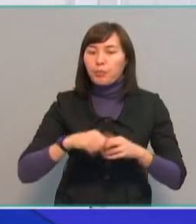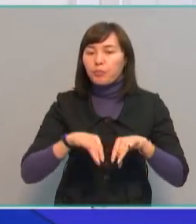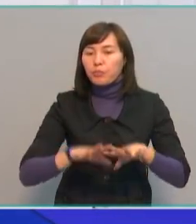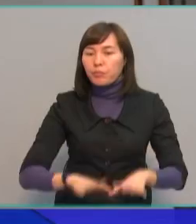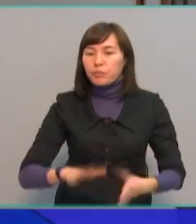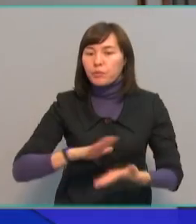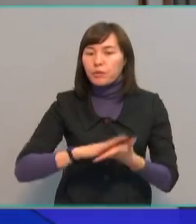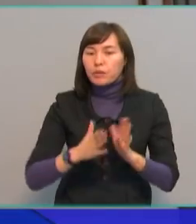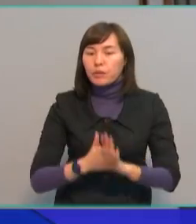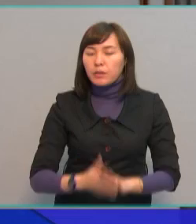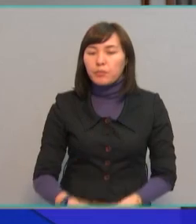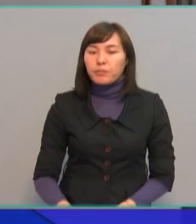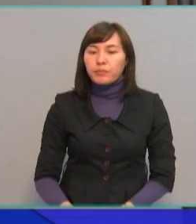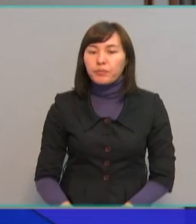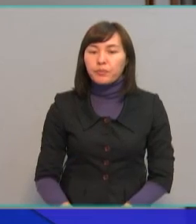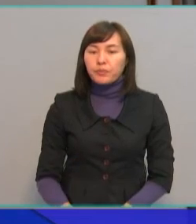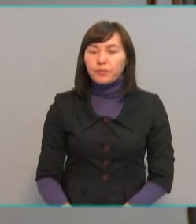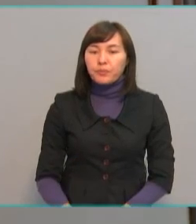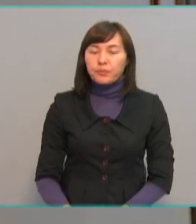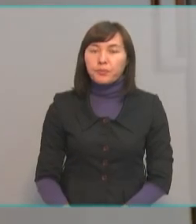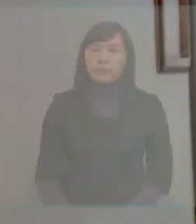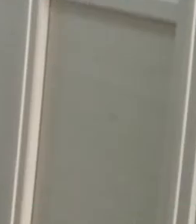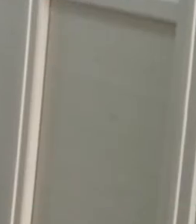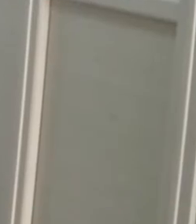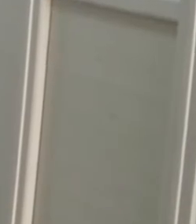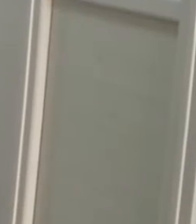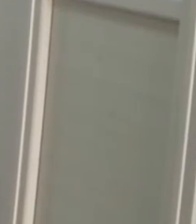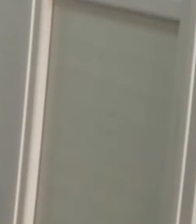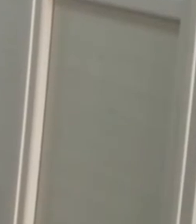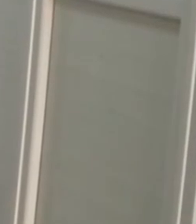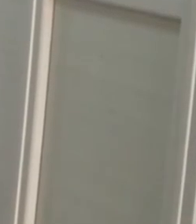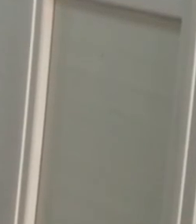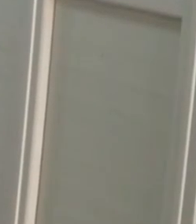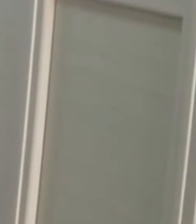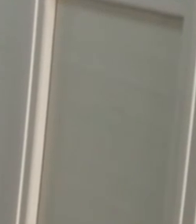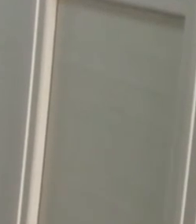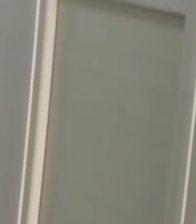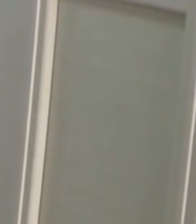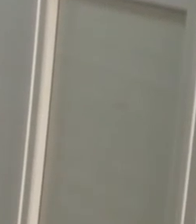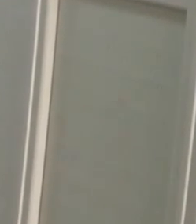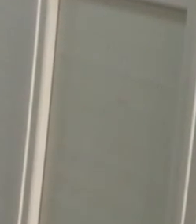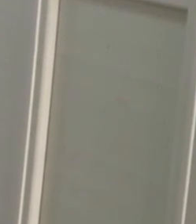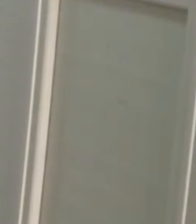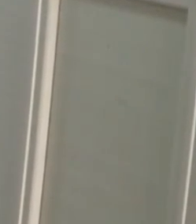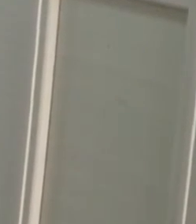шығарудың тиімді тәсілі. Гүлсанат Қалымырзақызы, Абай Құралбаев, Гүлмаржан Молдадос, жаңалықтар.